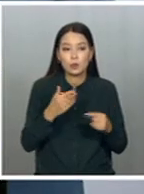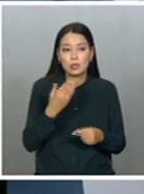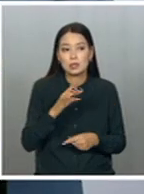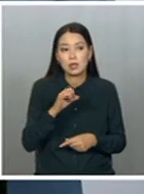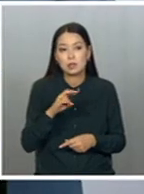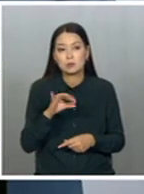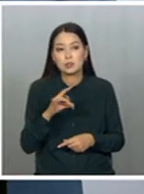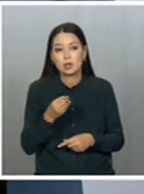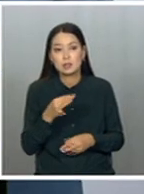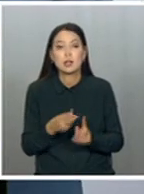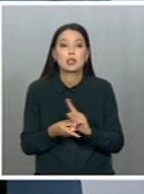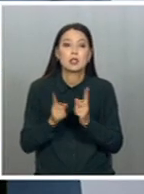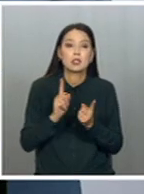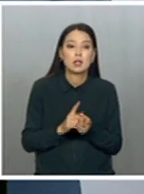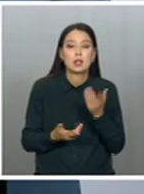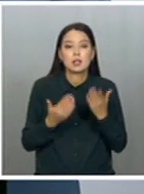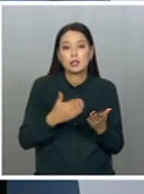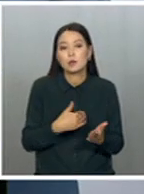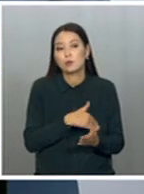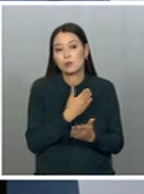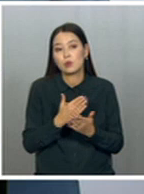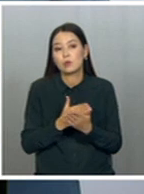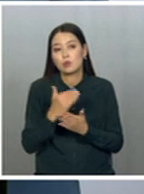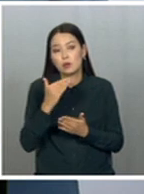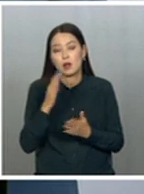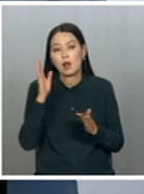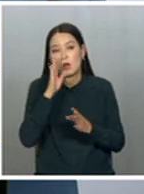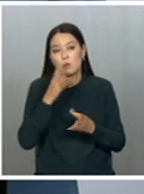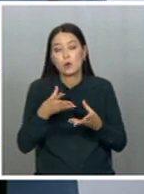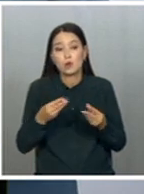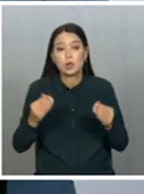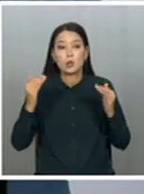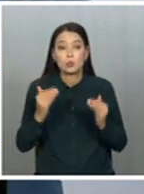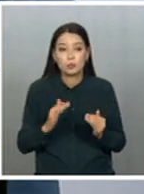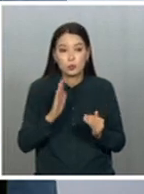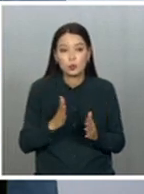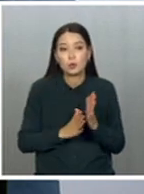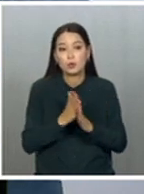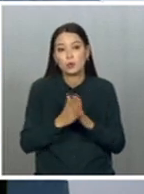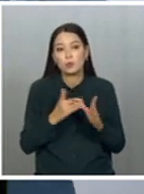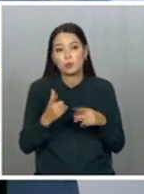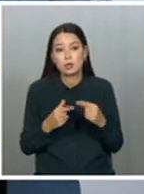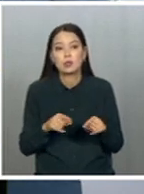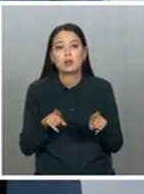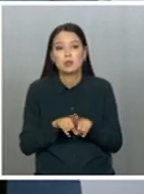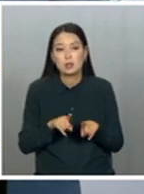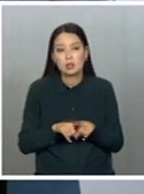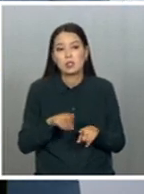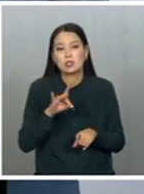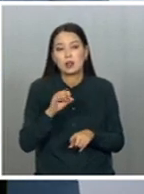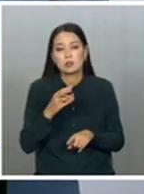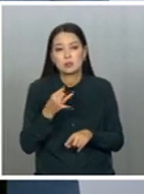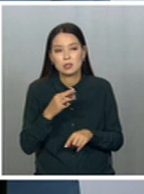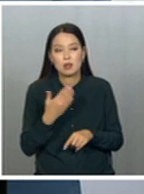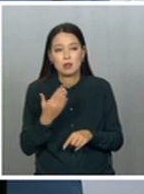үдерісі керісінше, егер де температура жоғары, ауа ылғалдылығы төмен болатын болса, өсімдіктердегі транспирация үдерісі өте